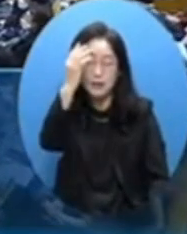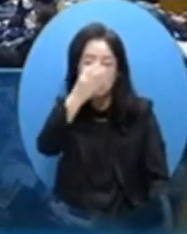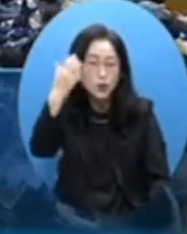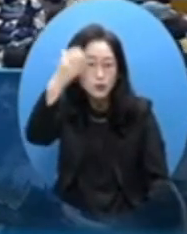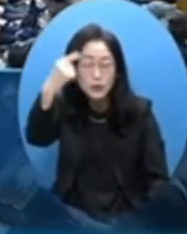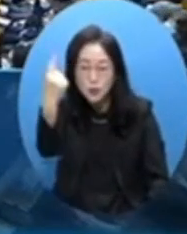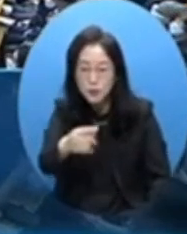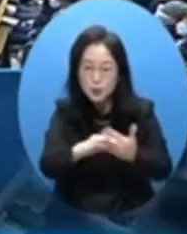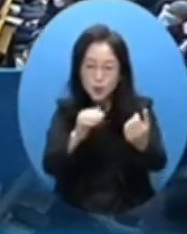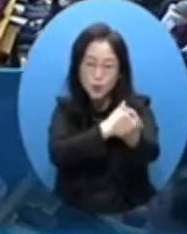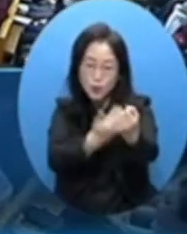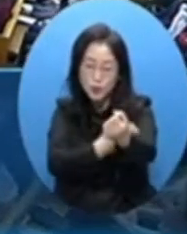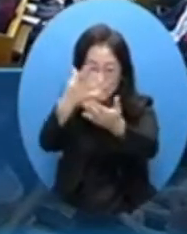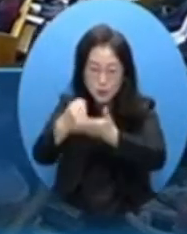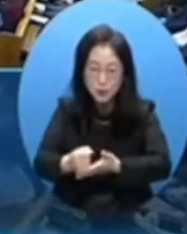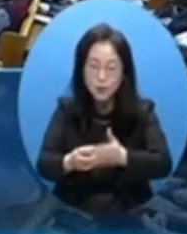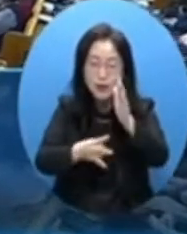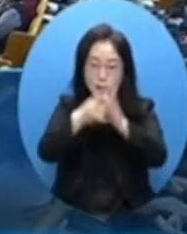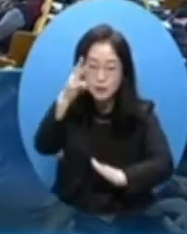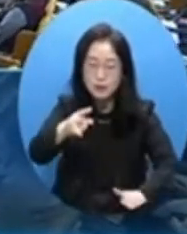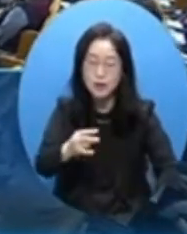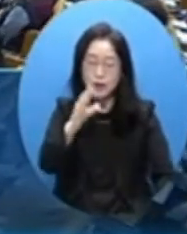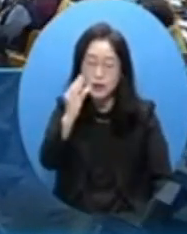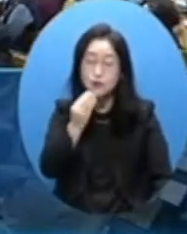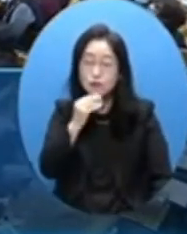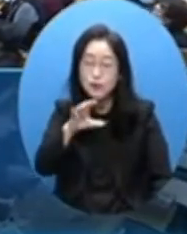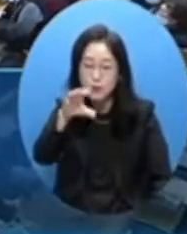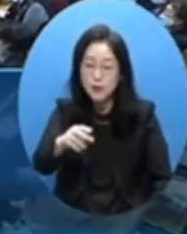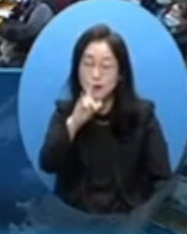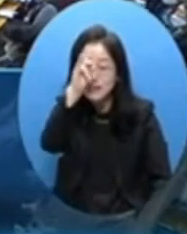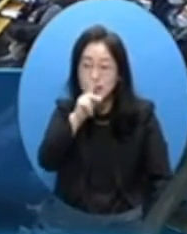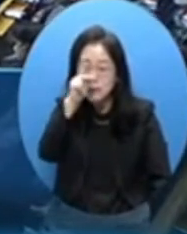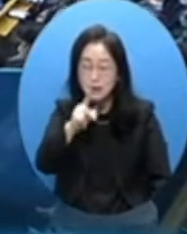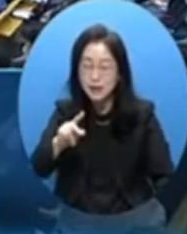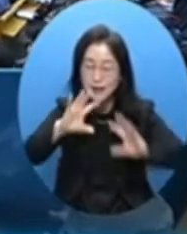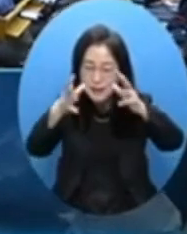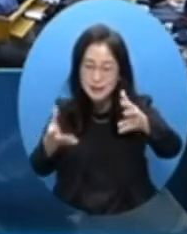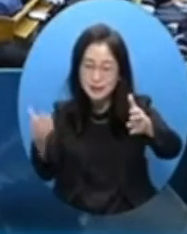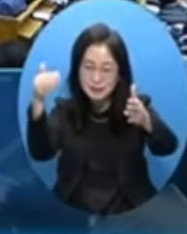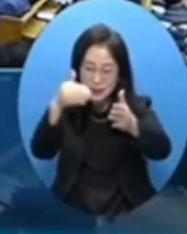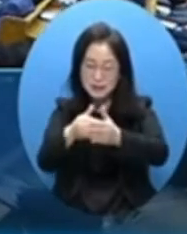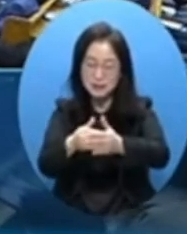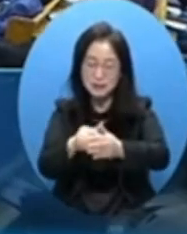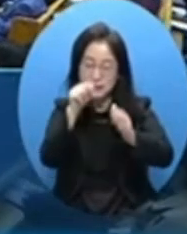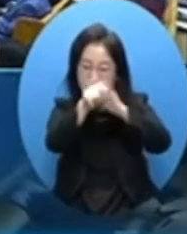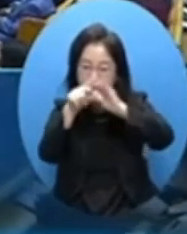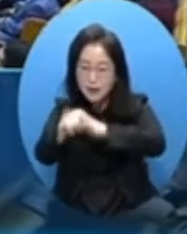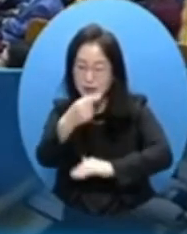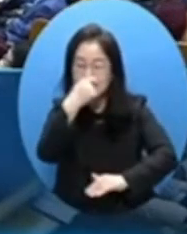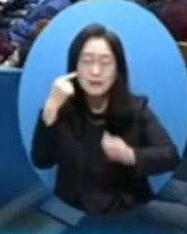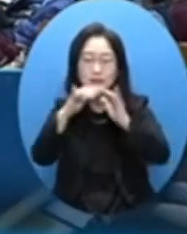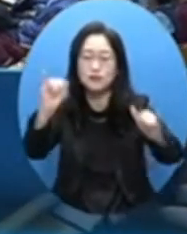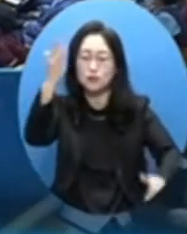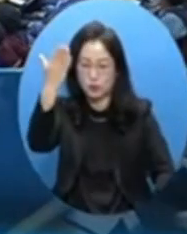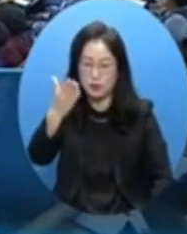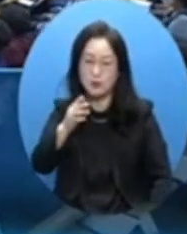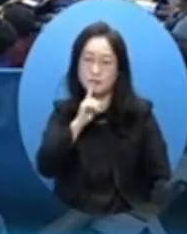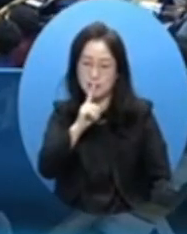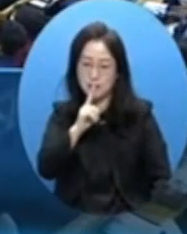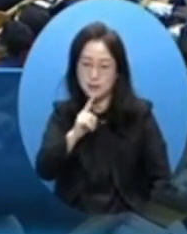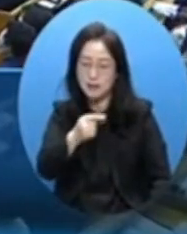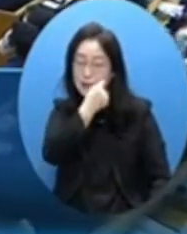임하시면 내가 권능을 받고 예루살렘과 온유대와 사마리아와 땅까지로 내 증인이 되리라 하시니라